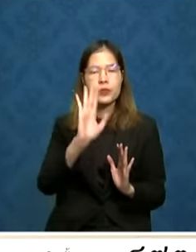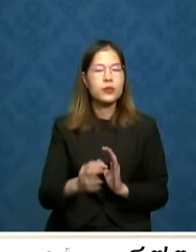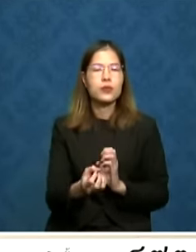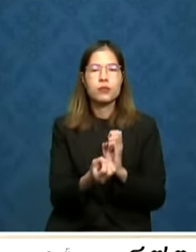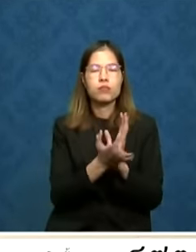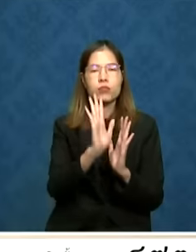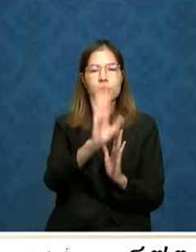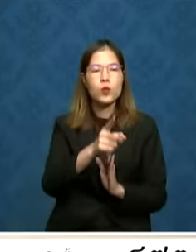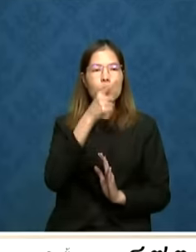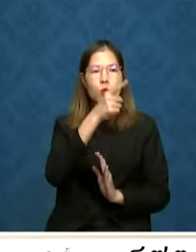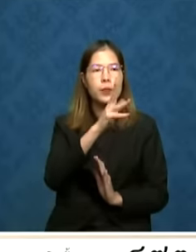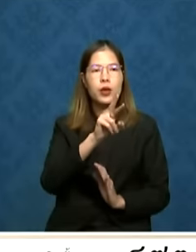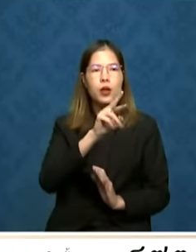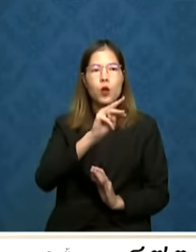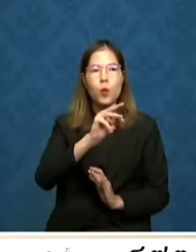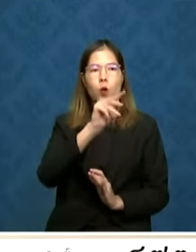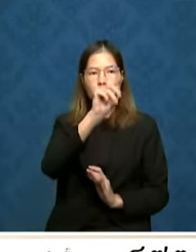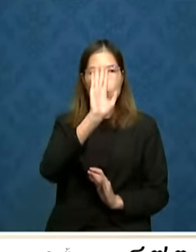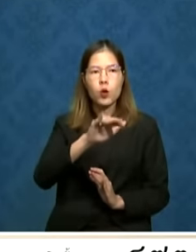ไปเปดเทฟงนะครั